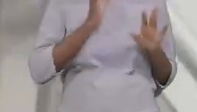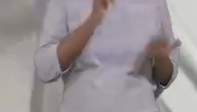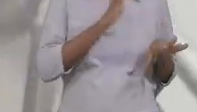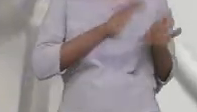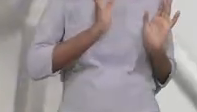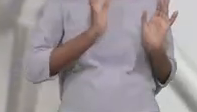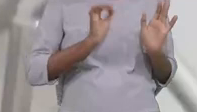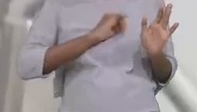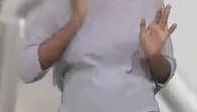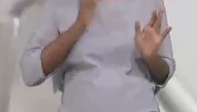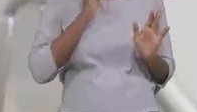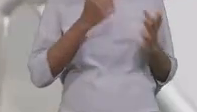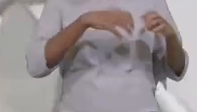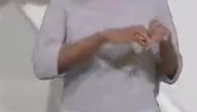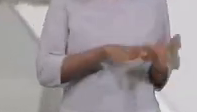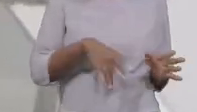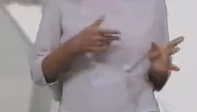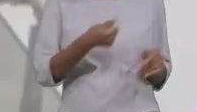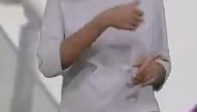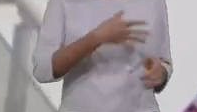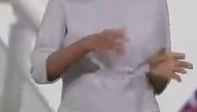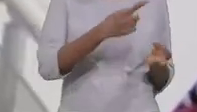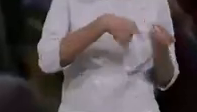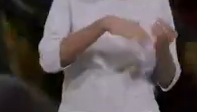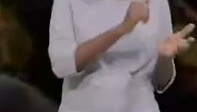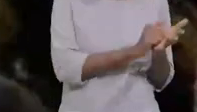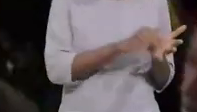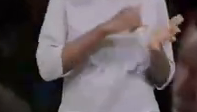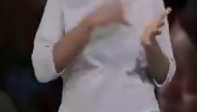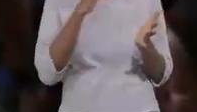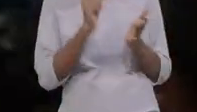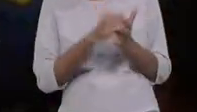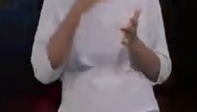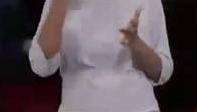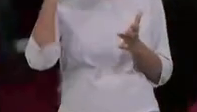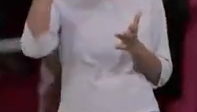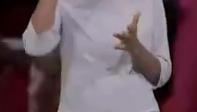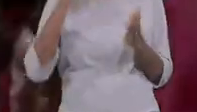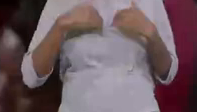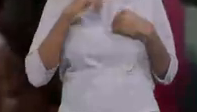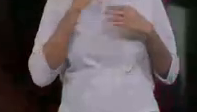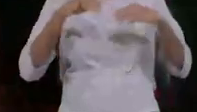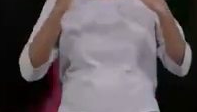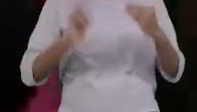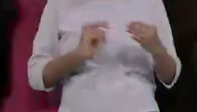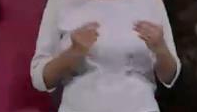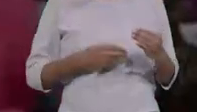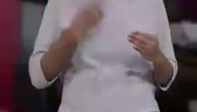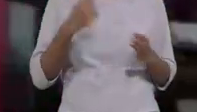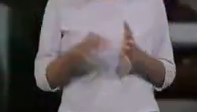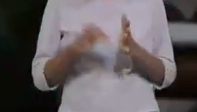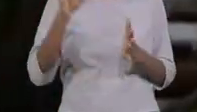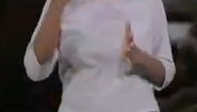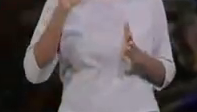tu ne veux même pas toucher ça. Je ne veux même pas sentir quoi que ce soit à ce sujet. Et de Dieu ne nous a